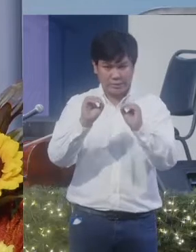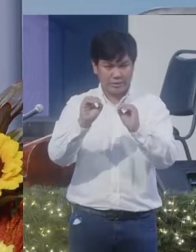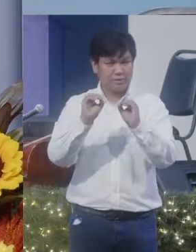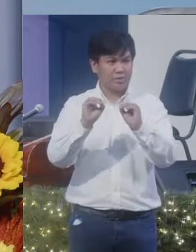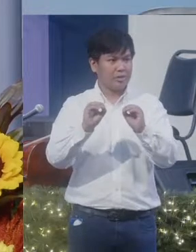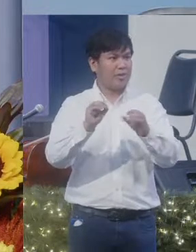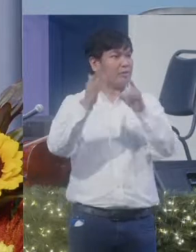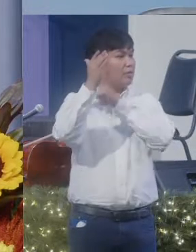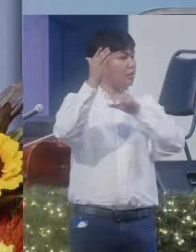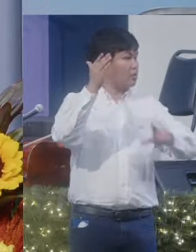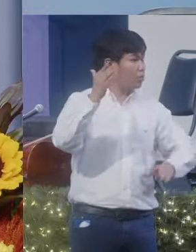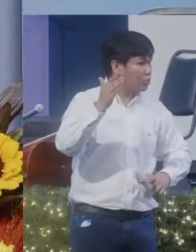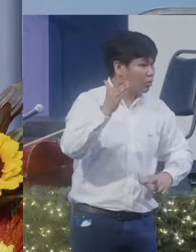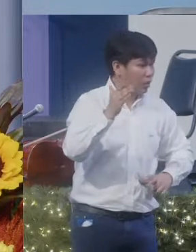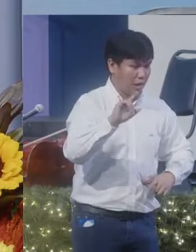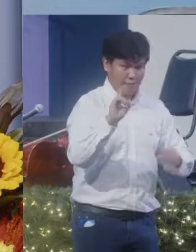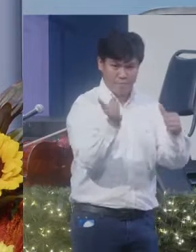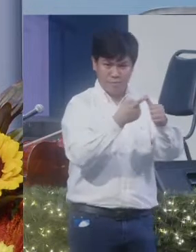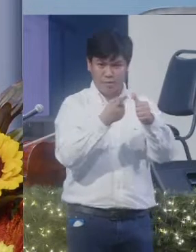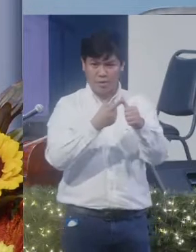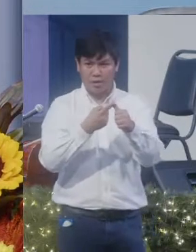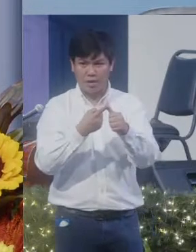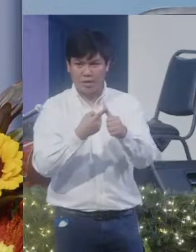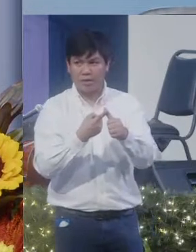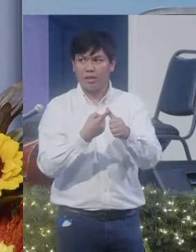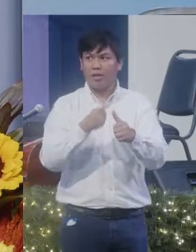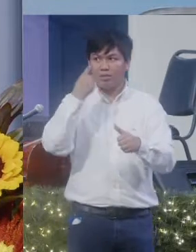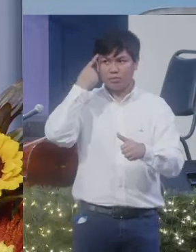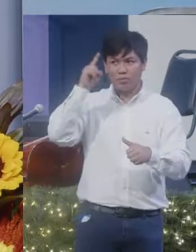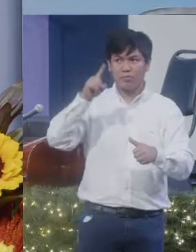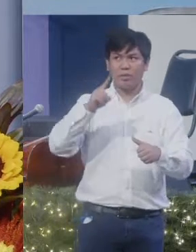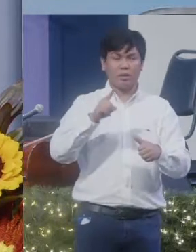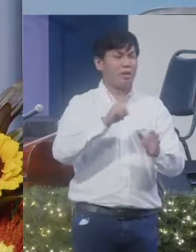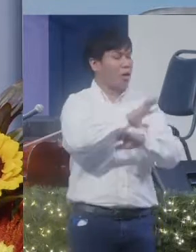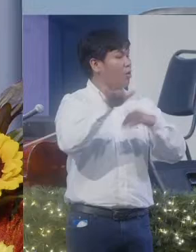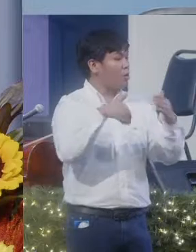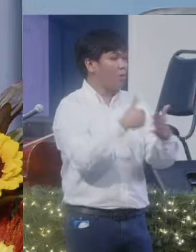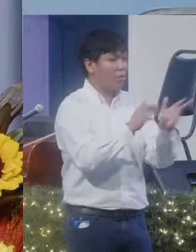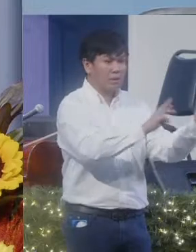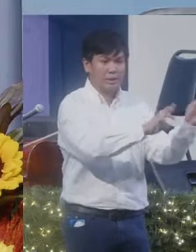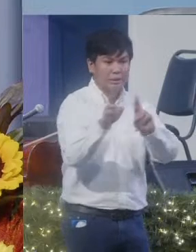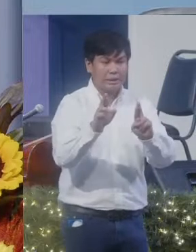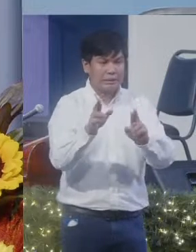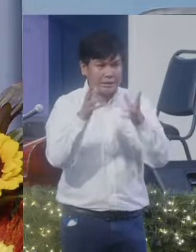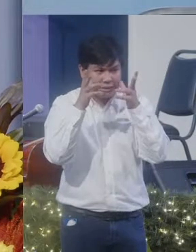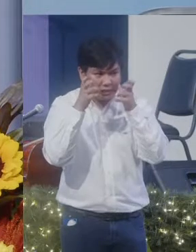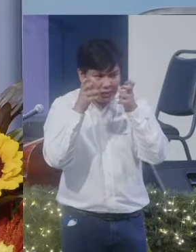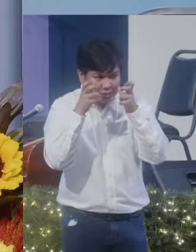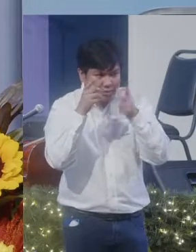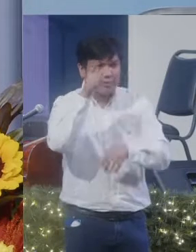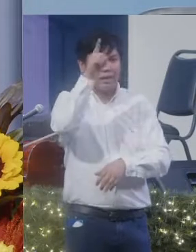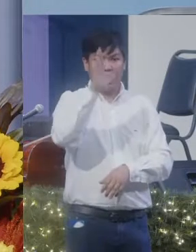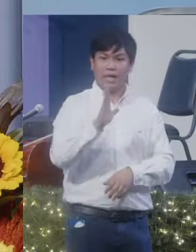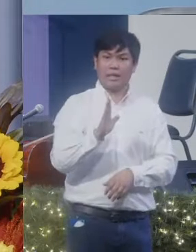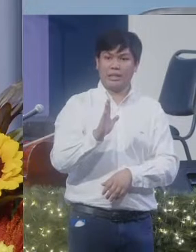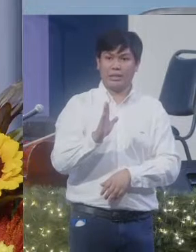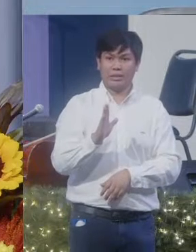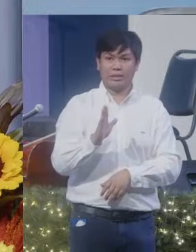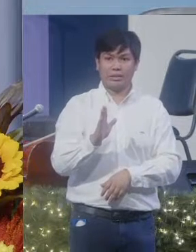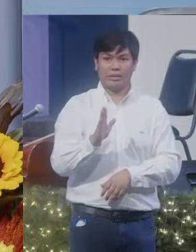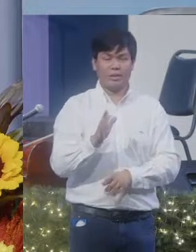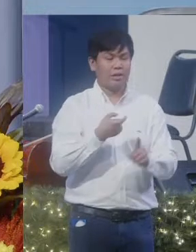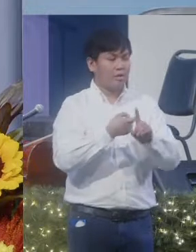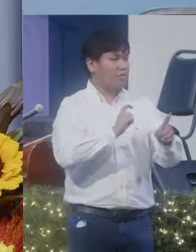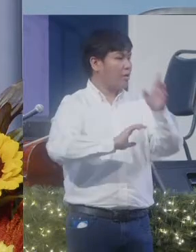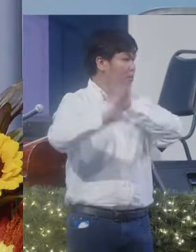ng Diyos, una sa lahat ay para sa mga handang makinig ng salita ng Diyos mula